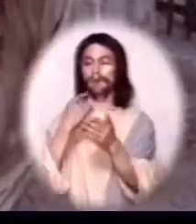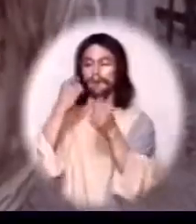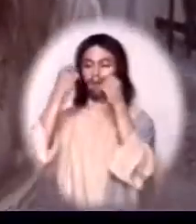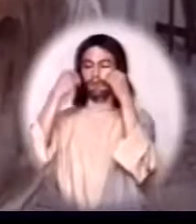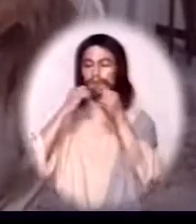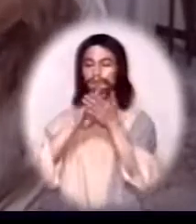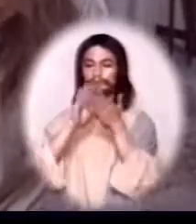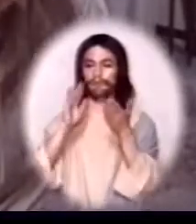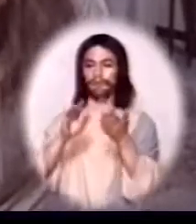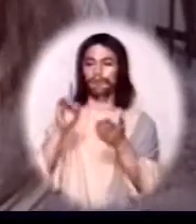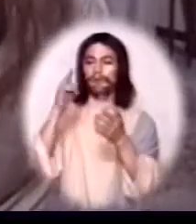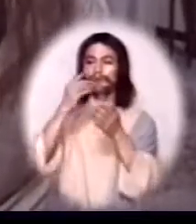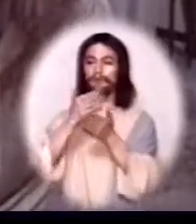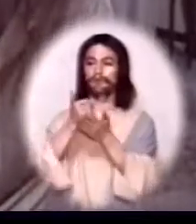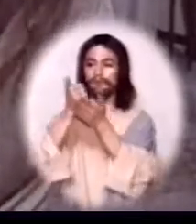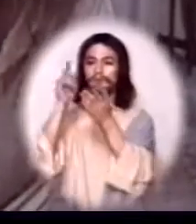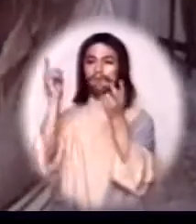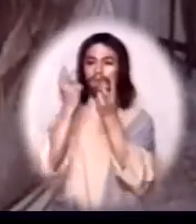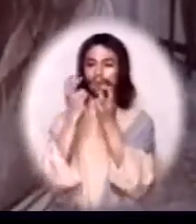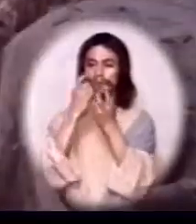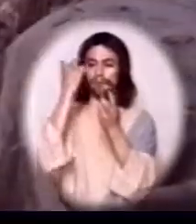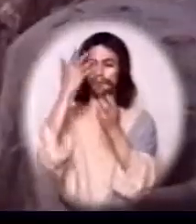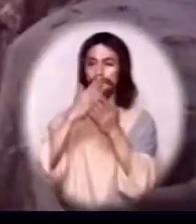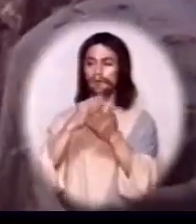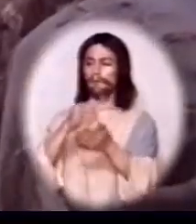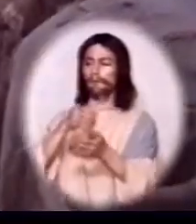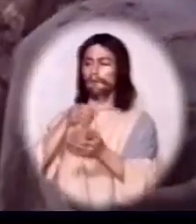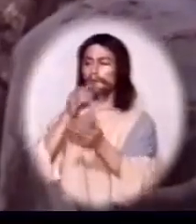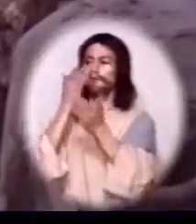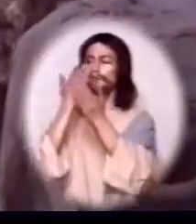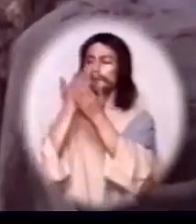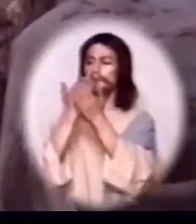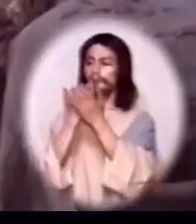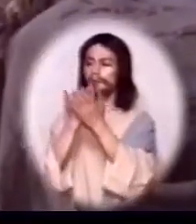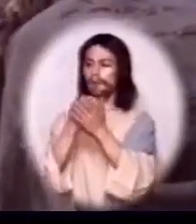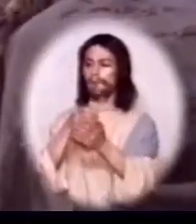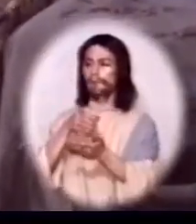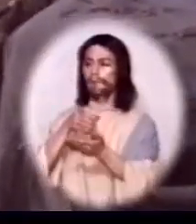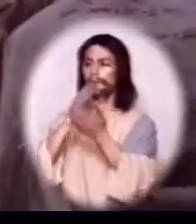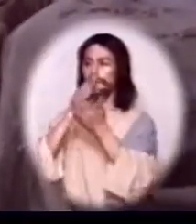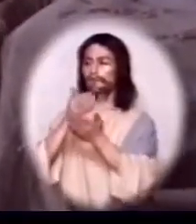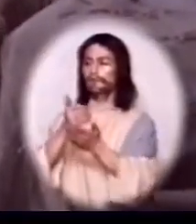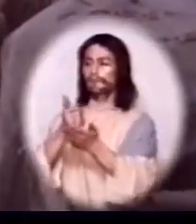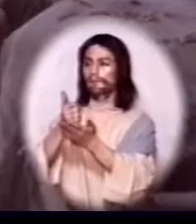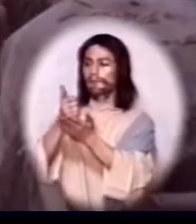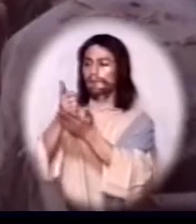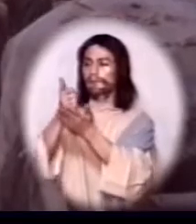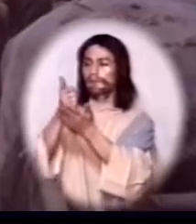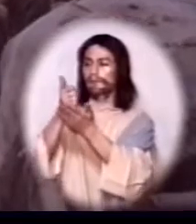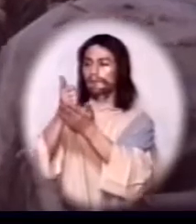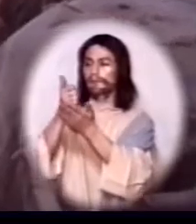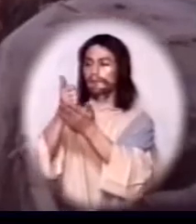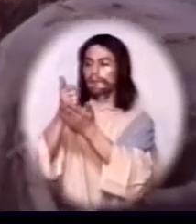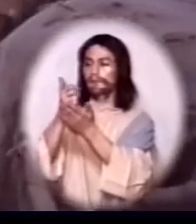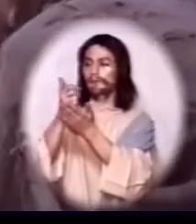때문에 웁니다. 주님, 이것 좀 마시세요. 마시세요, 스님.